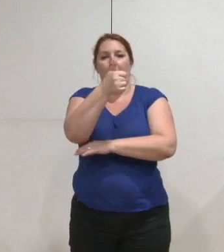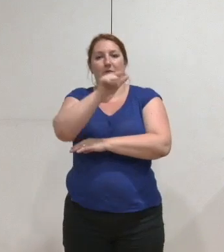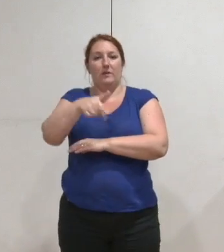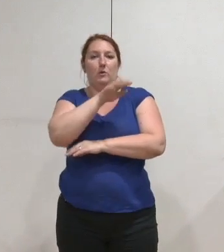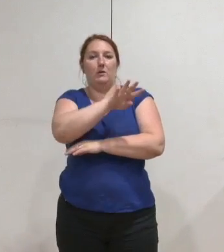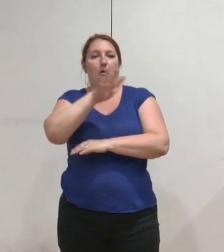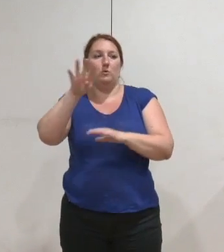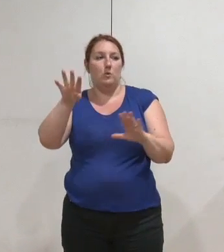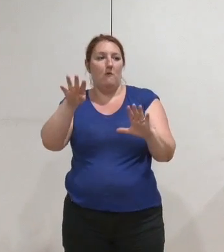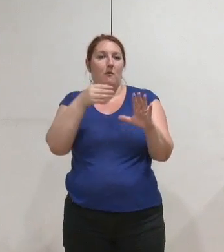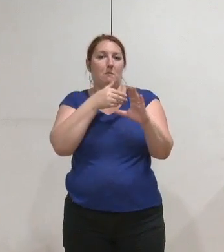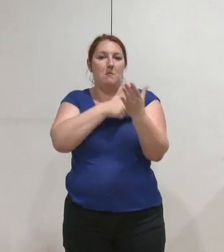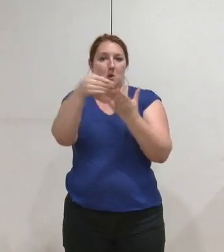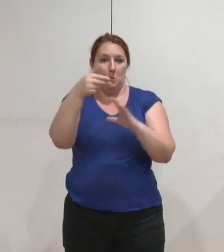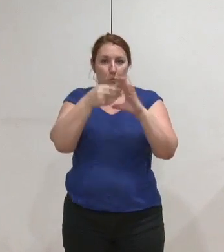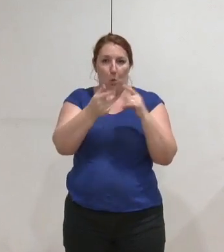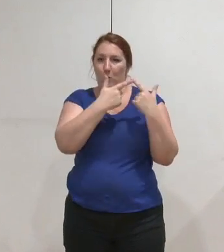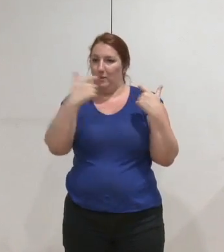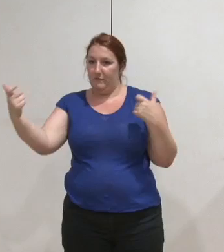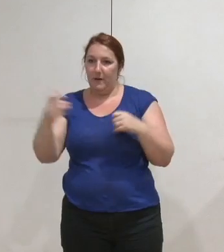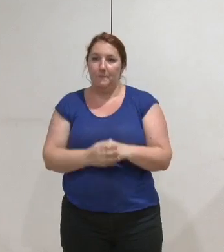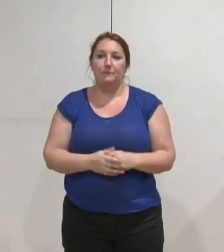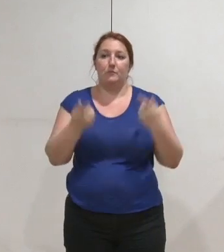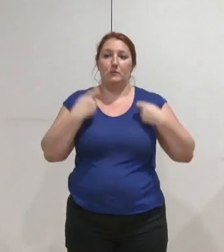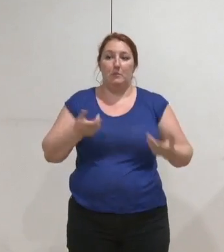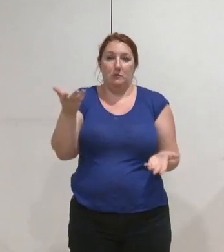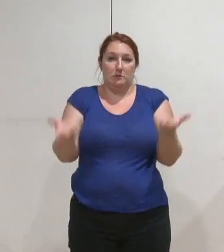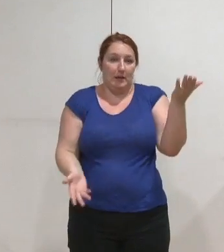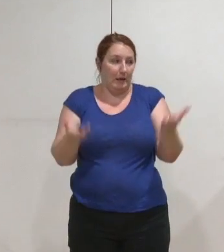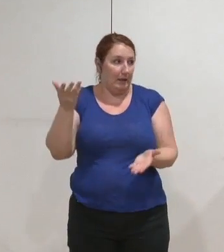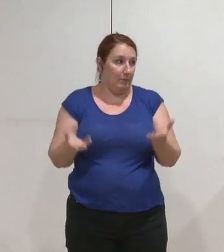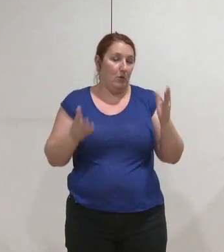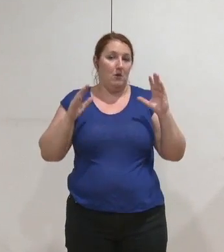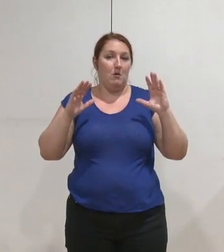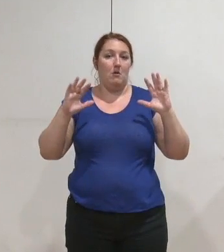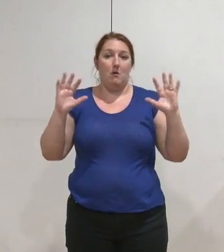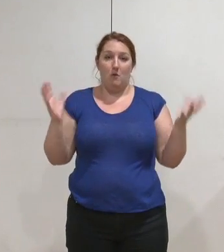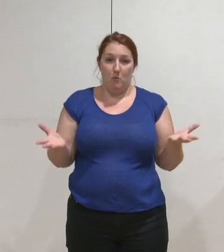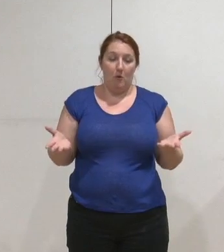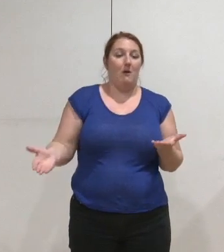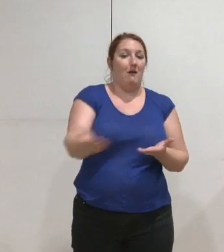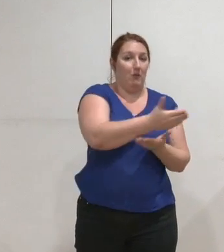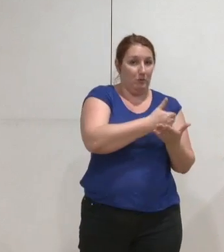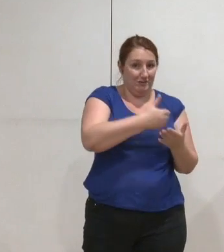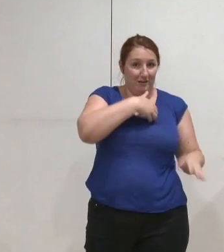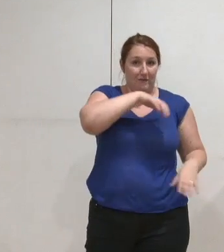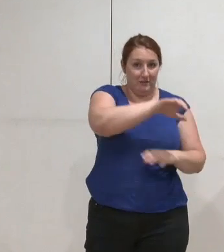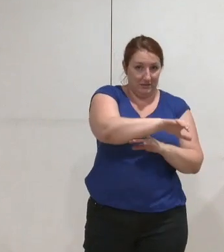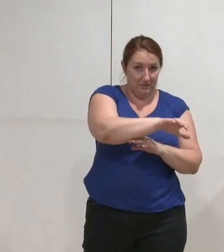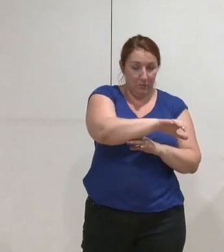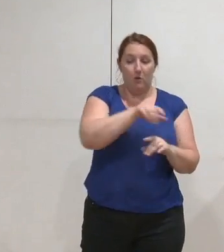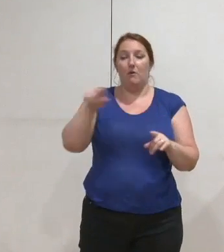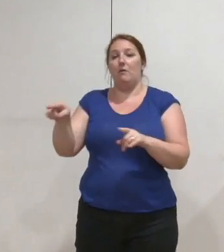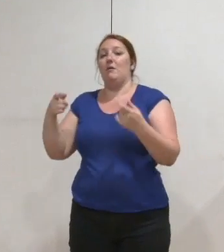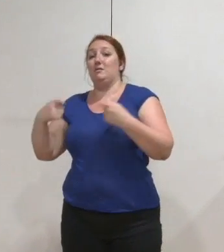de divers pour équilibrer ces dépenses d'investissement par les recettes d'investissement suivantes il va y